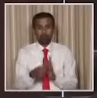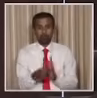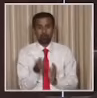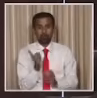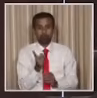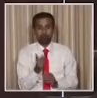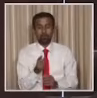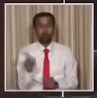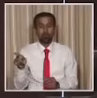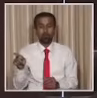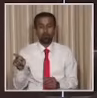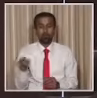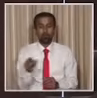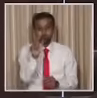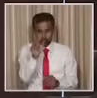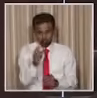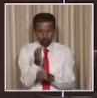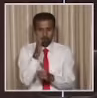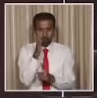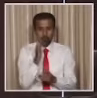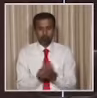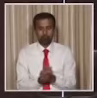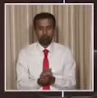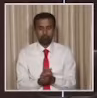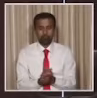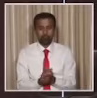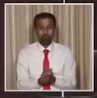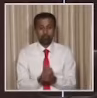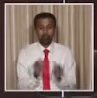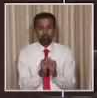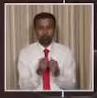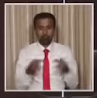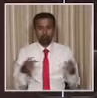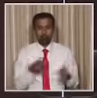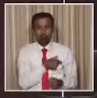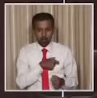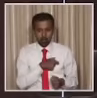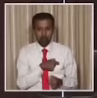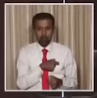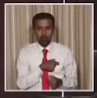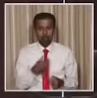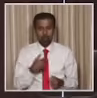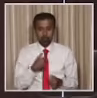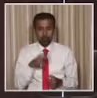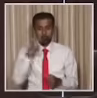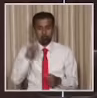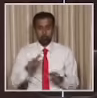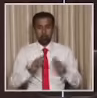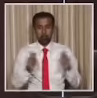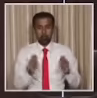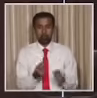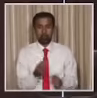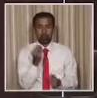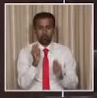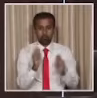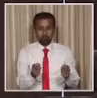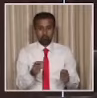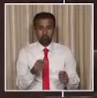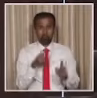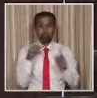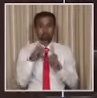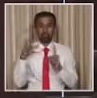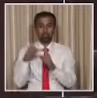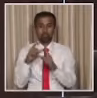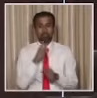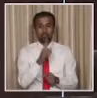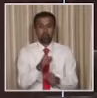දඬුවම් දෙන්න කටයුතු කරේවි කවුද ඔබතුමාලගේ ජනාධිපතිතුමාද ඒ වෙනුවෙන් කටයුතු කර මේ විපක්ෂ නායකවරයා තමයි අපි තමයි විශ්වාස බංග ගෙනාවේ අපි තමයි ප්‍රදේශ දිස්ත්‍රික්ක ගාන